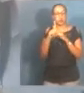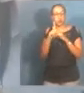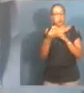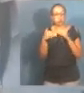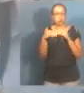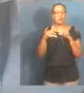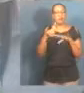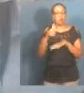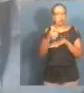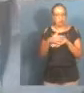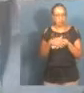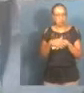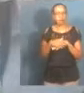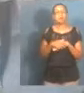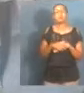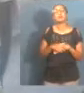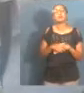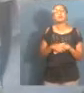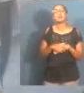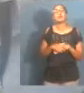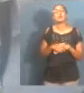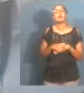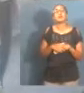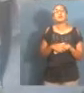21. 19 plus 2, ça fait 21.